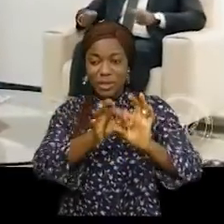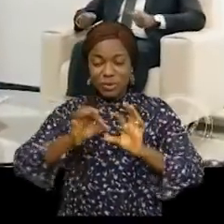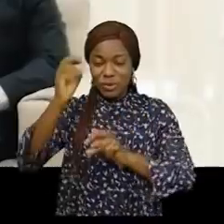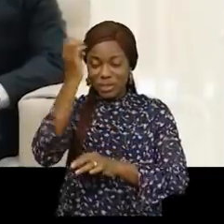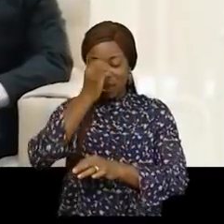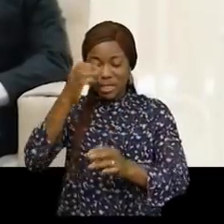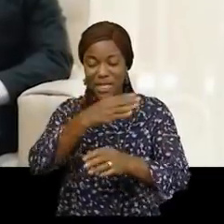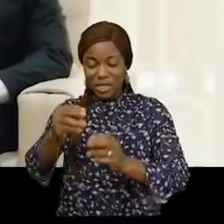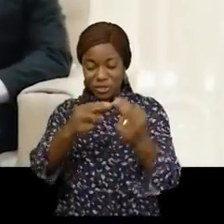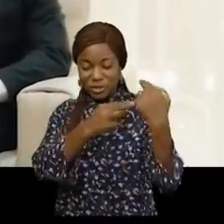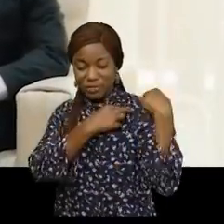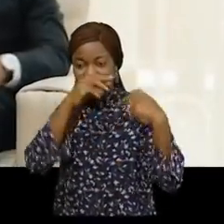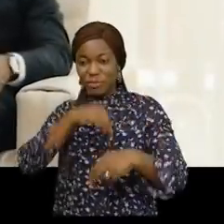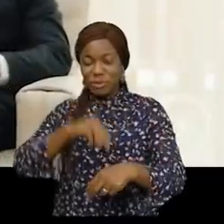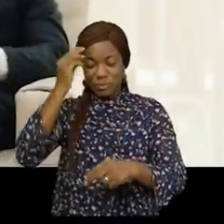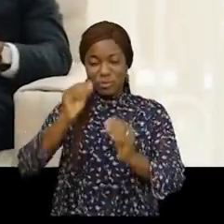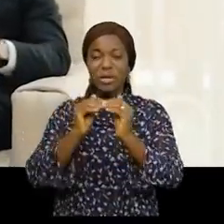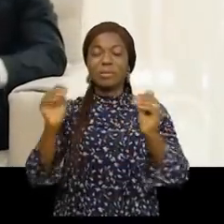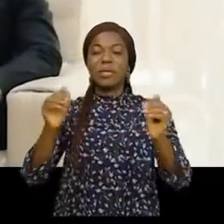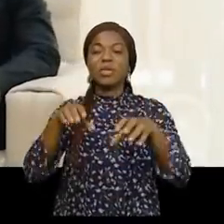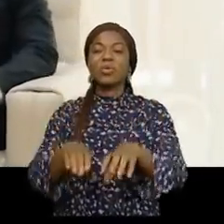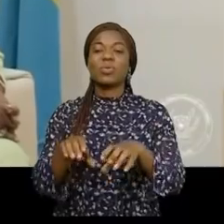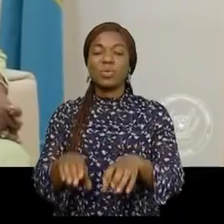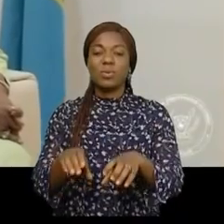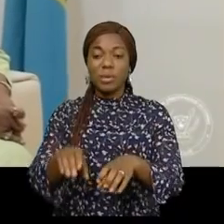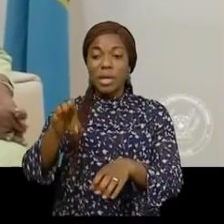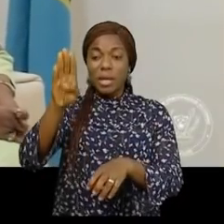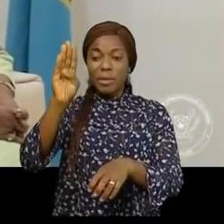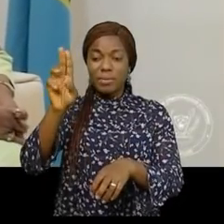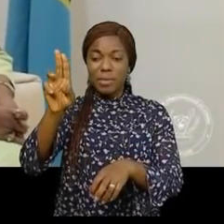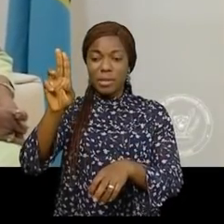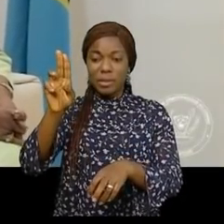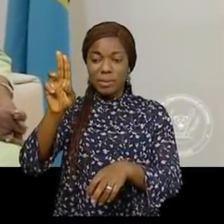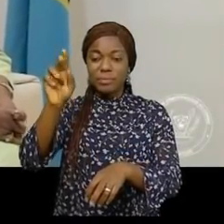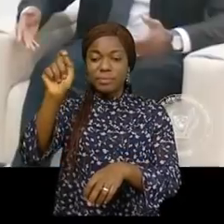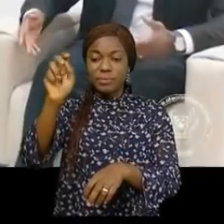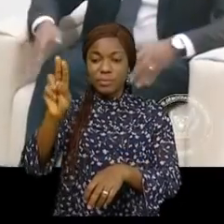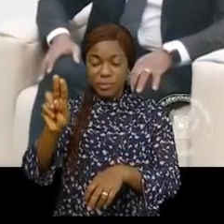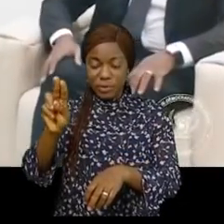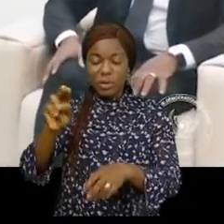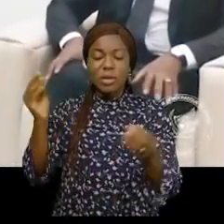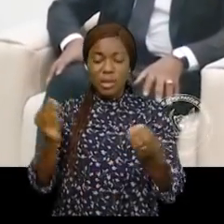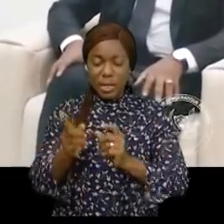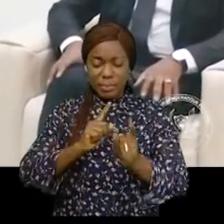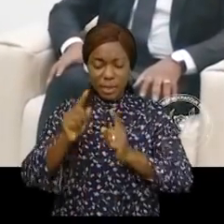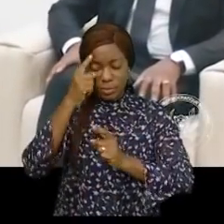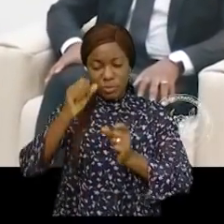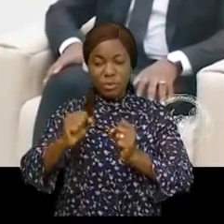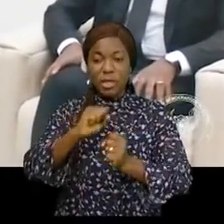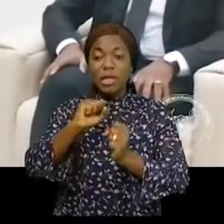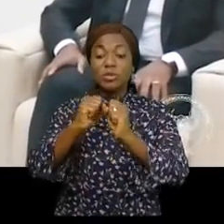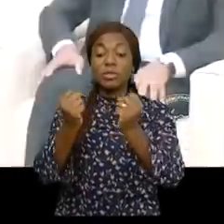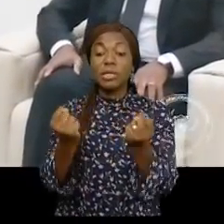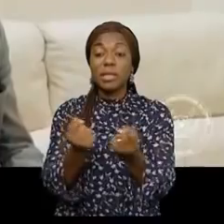mission des Nations Unies pour la stabilisation du Congo Bintou Keïta, en tournée entre autres autour de la solidarité et de l'apport de la